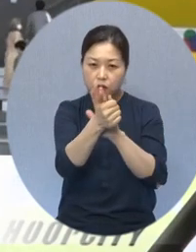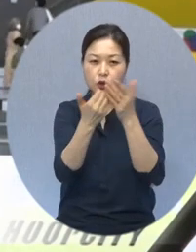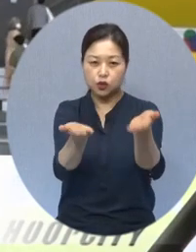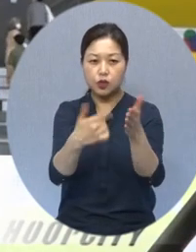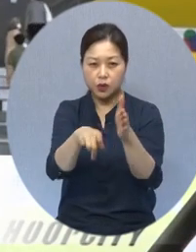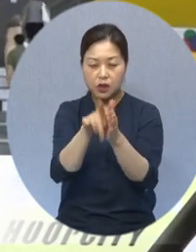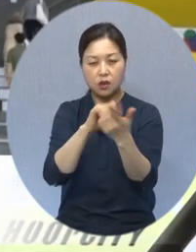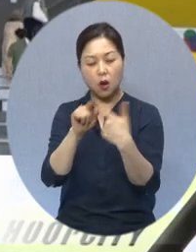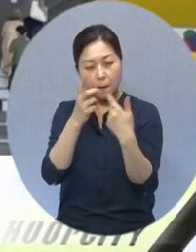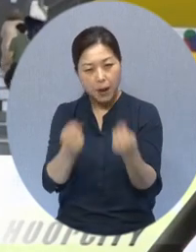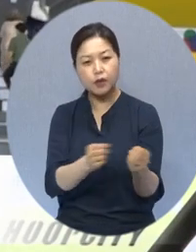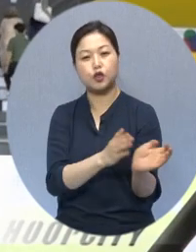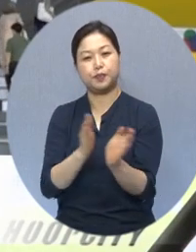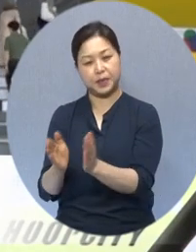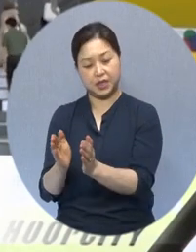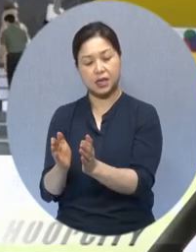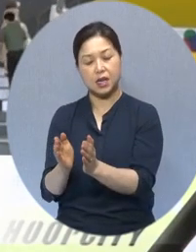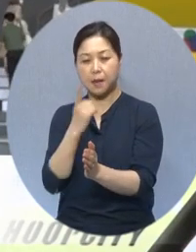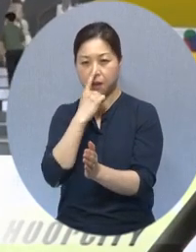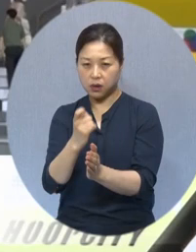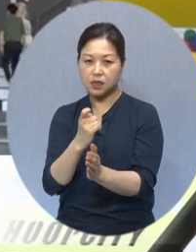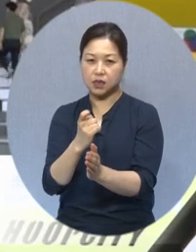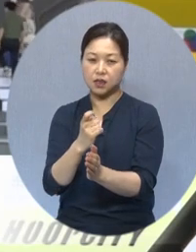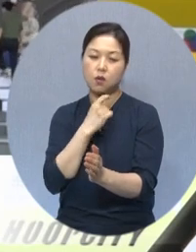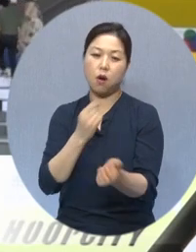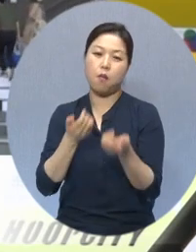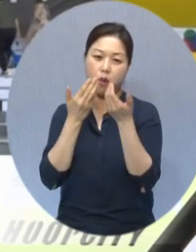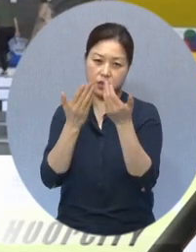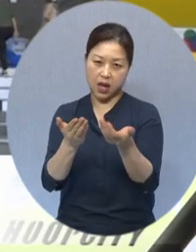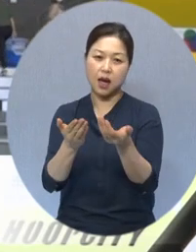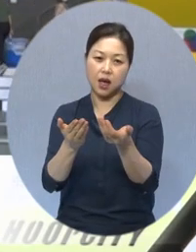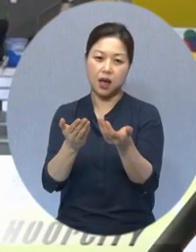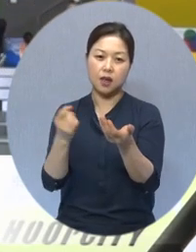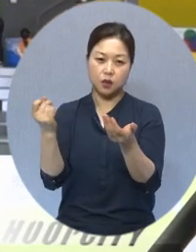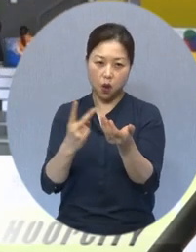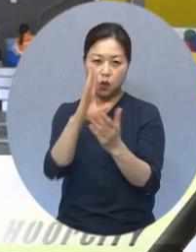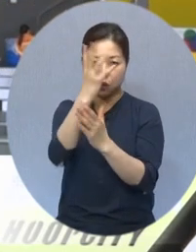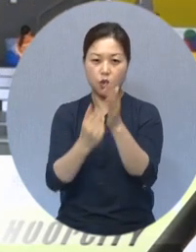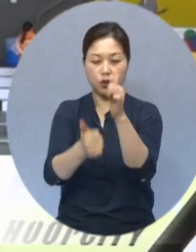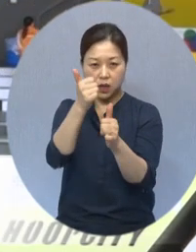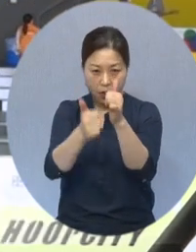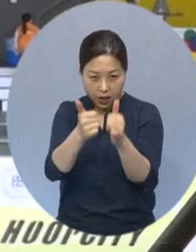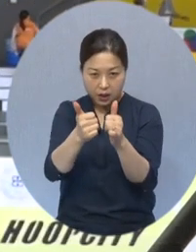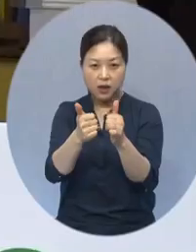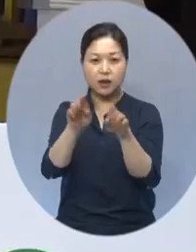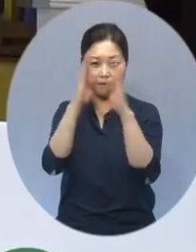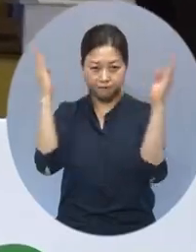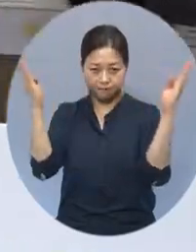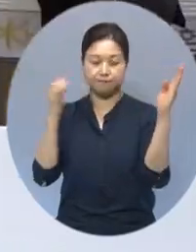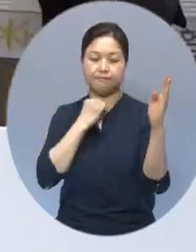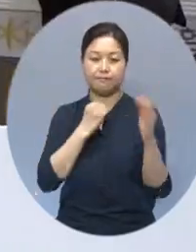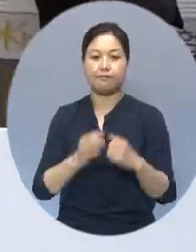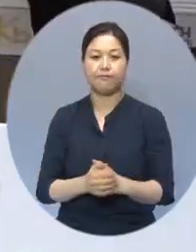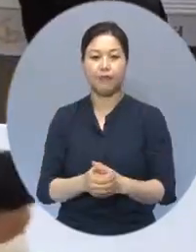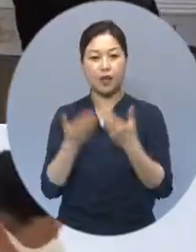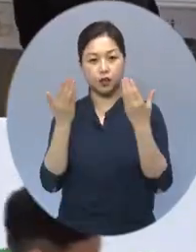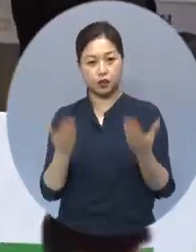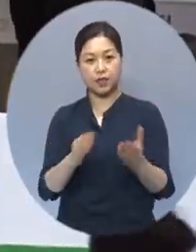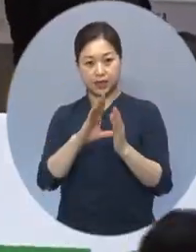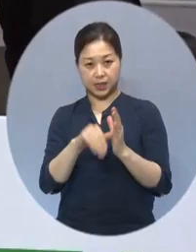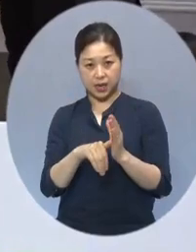더 많은 준비를 통하여 멋진 자선봉사 농구대를 개최하도록 하겠습니다. 휴식 시간을